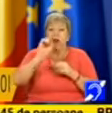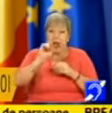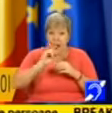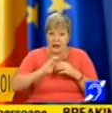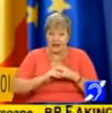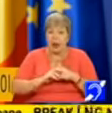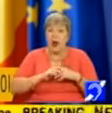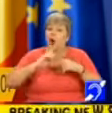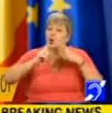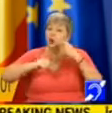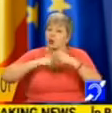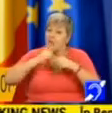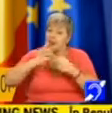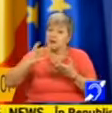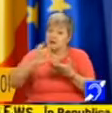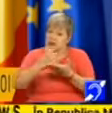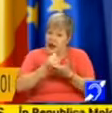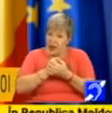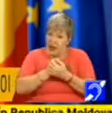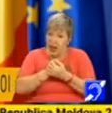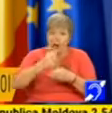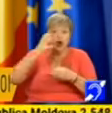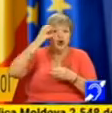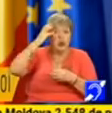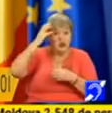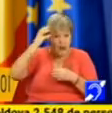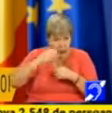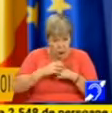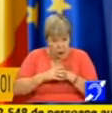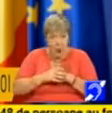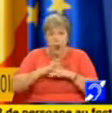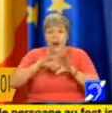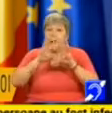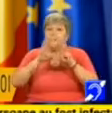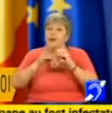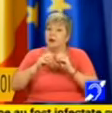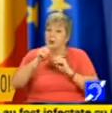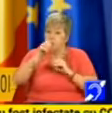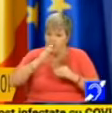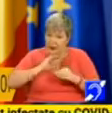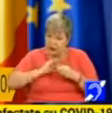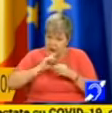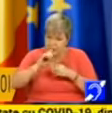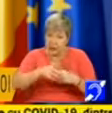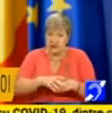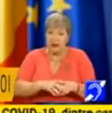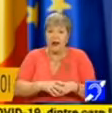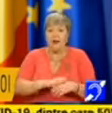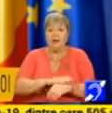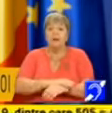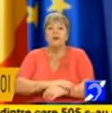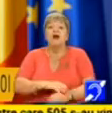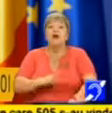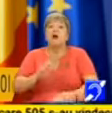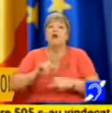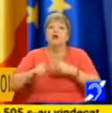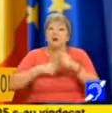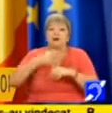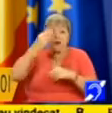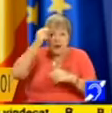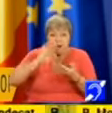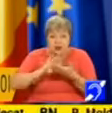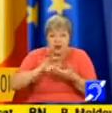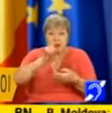vor fi luate de guvernanți împreună cu mine, vi le vom comunica